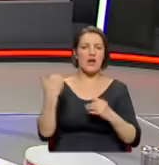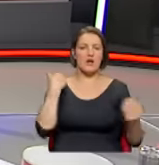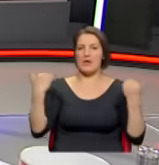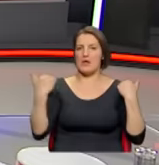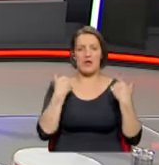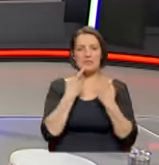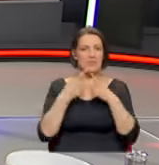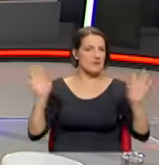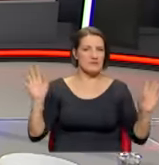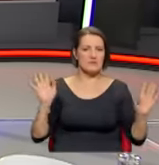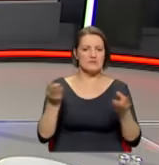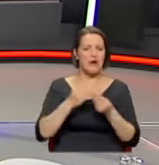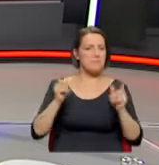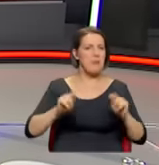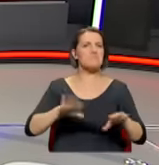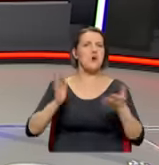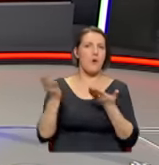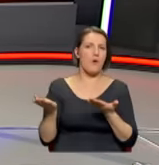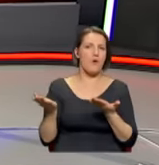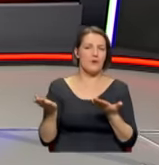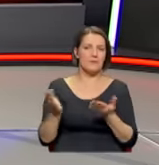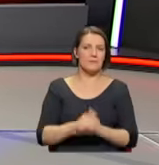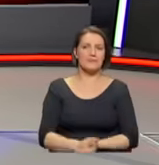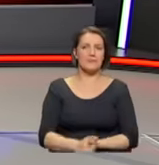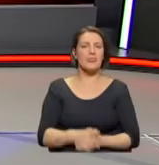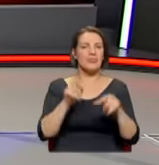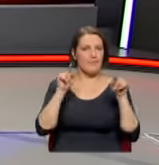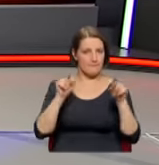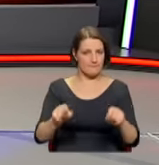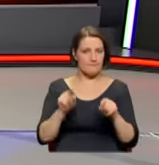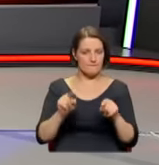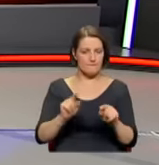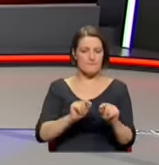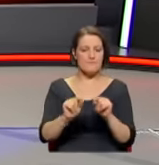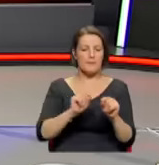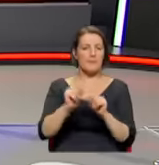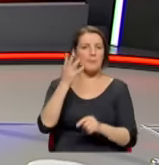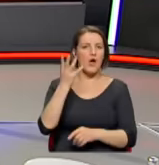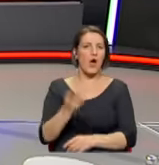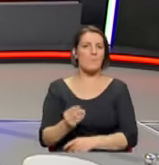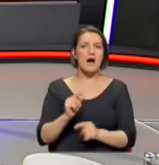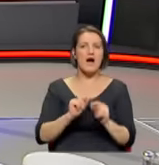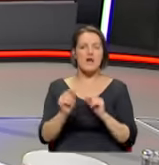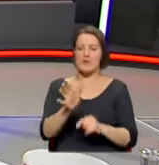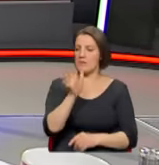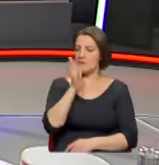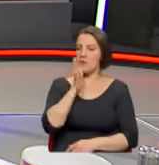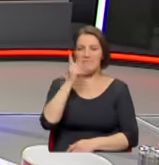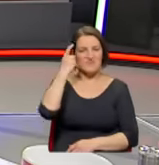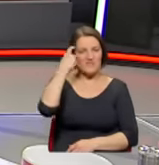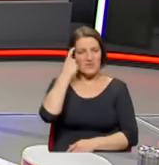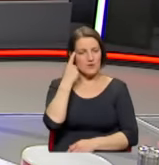bu. Zam yaptırmıyor falan filan. Ya bu ekonomist olmak, bir fikir